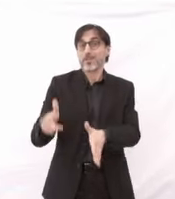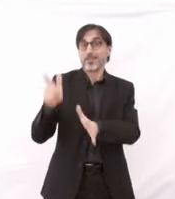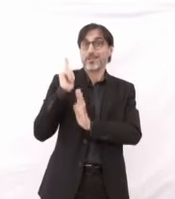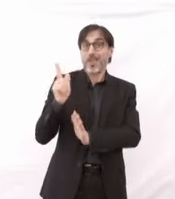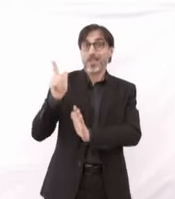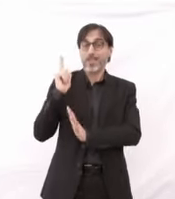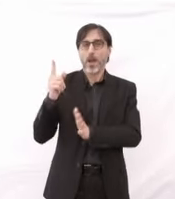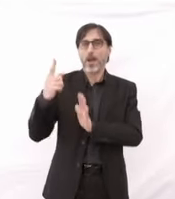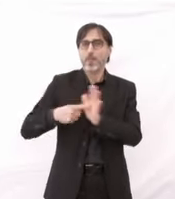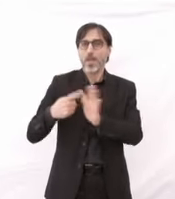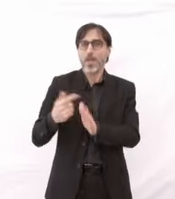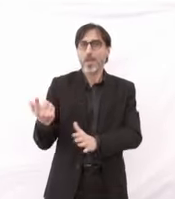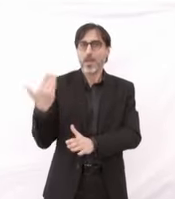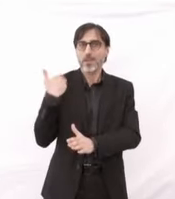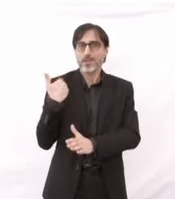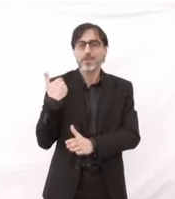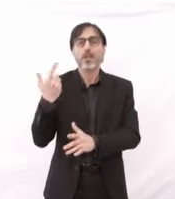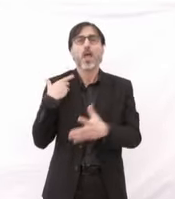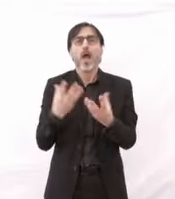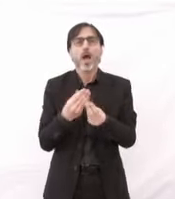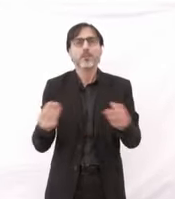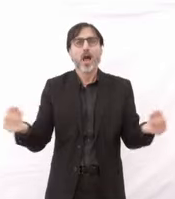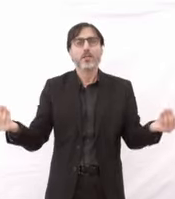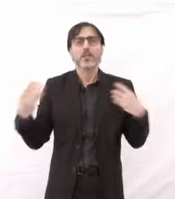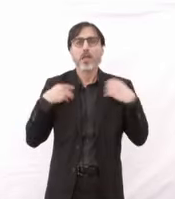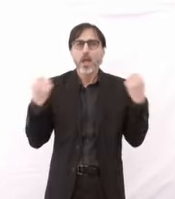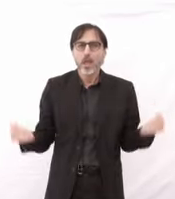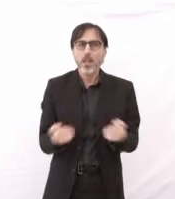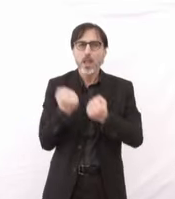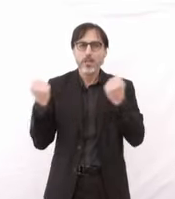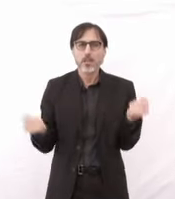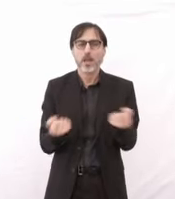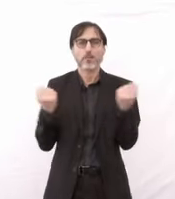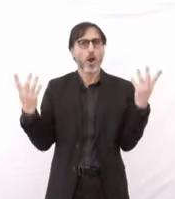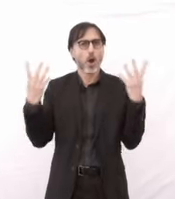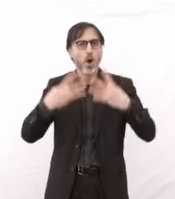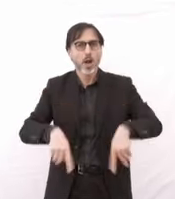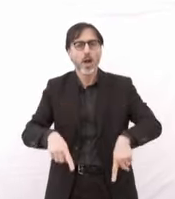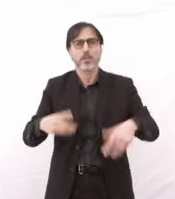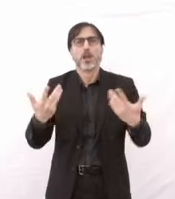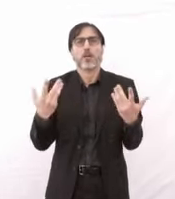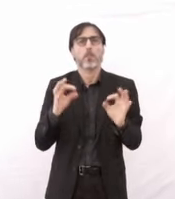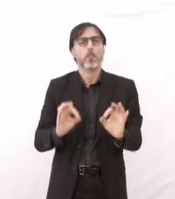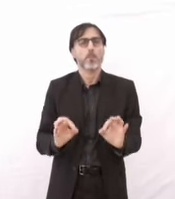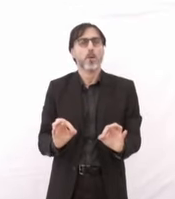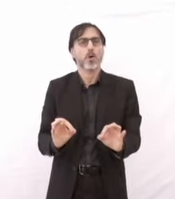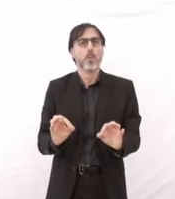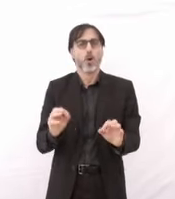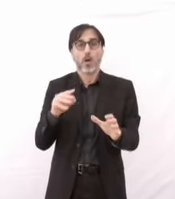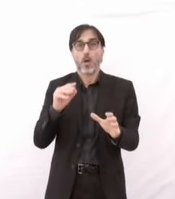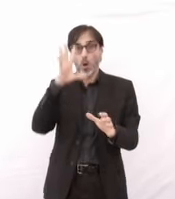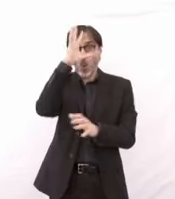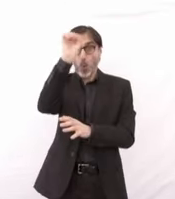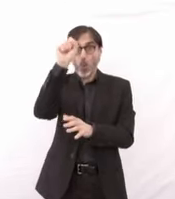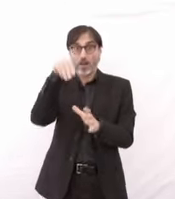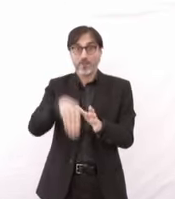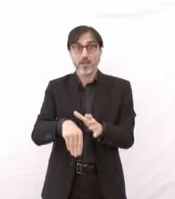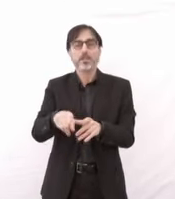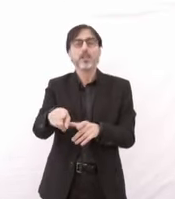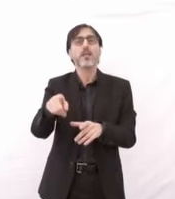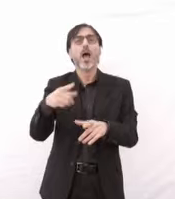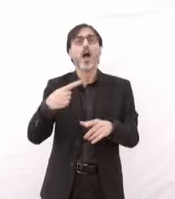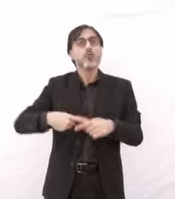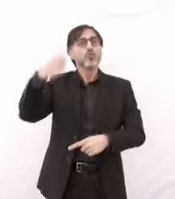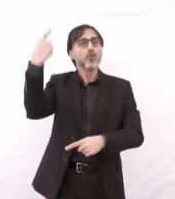negli scorsi mesi, sono state davvero tantissime le iniziative organizzate all'interno delle università. E